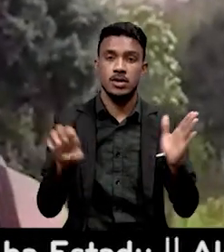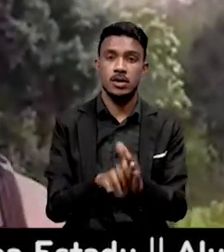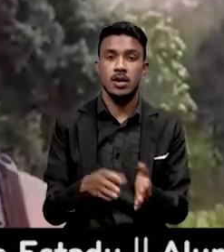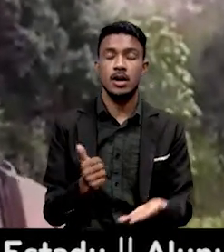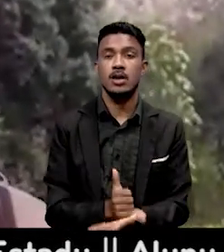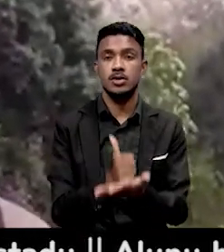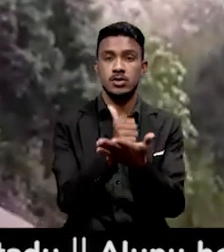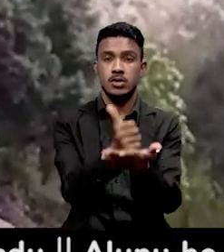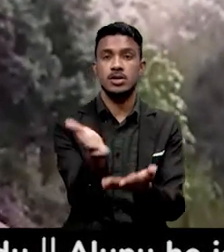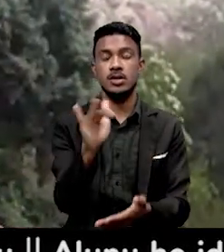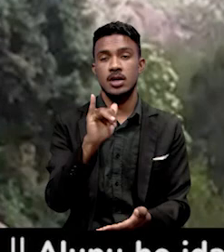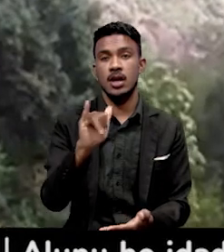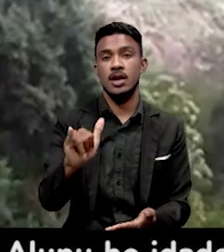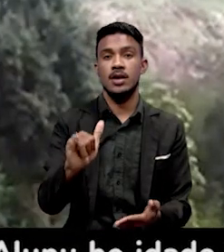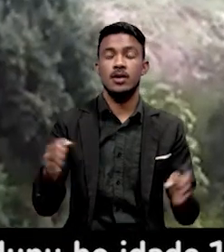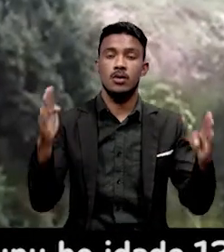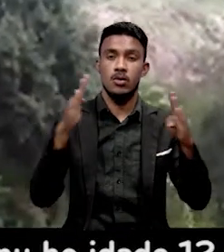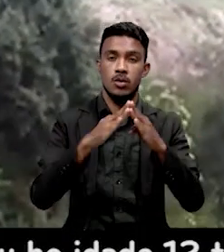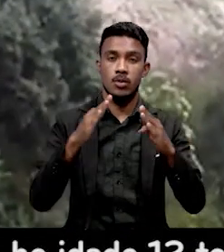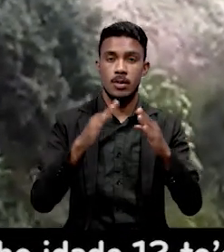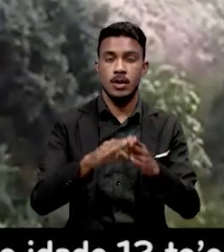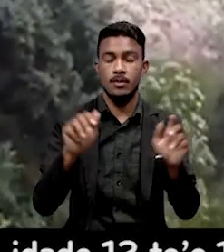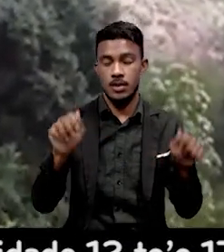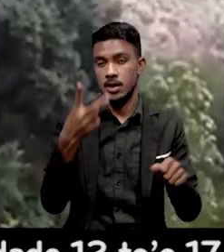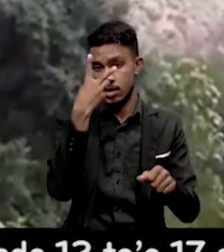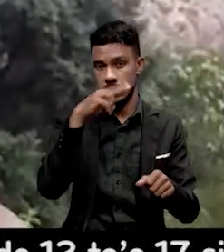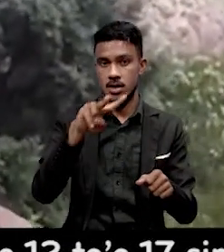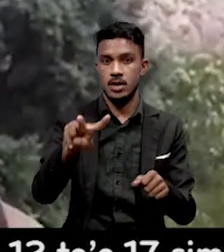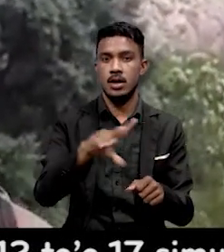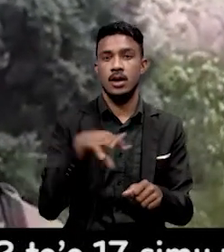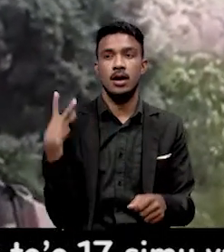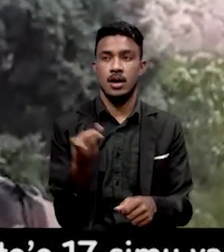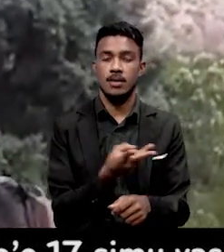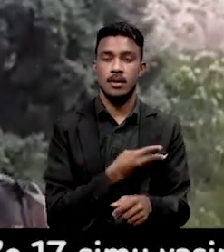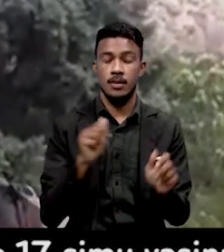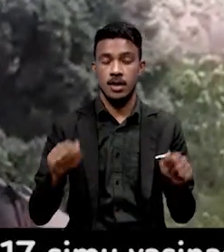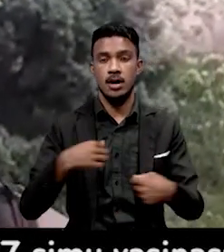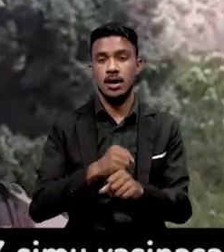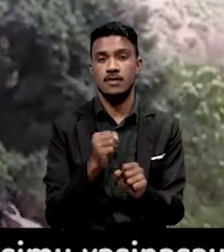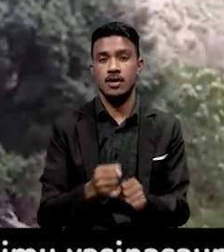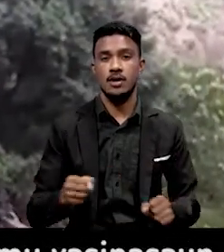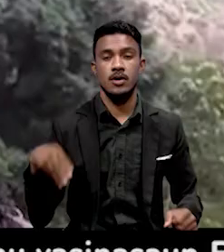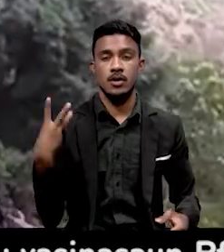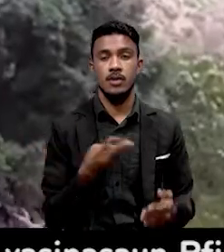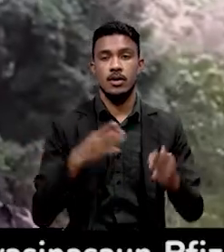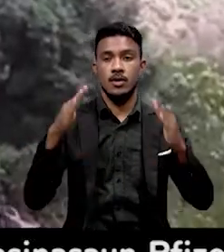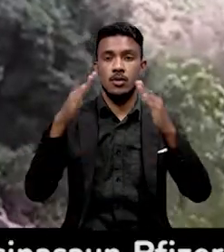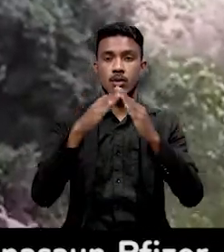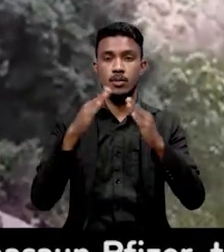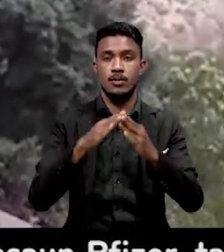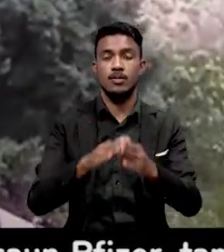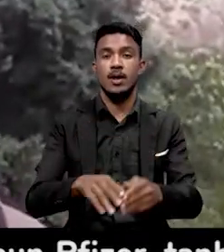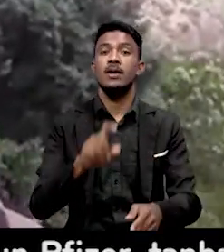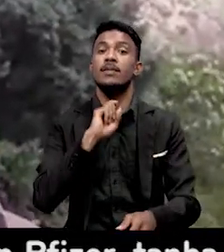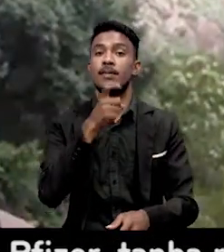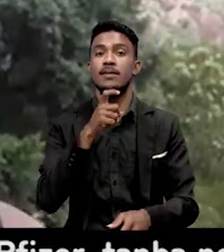azuranete semente ruma ka mai paro di ami mo so di hari paliang desi kale serne paro